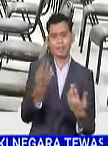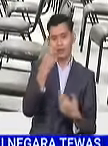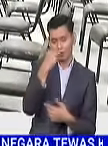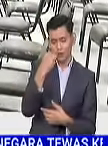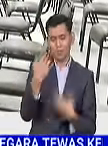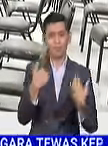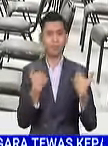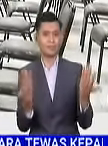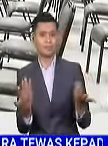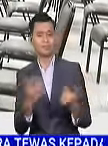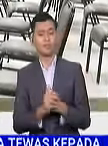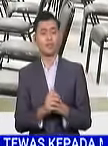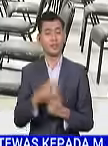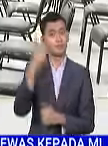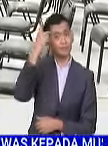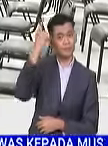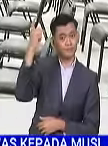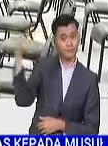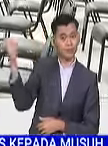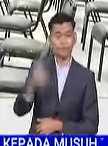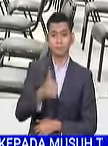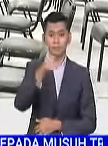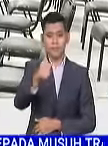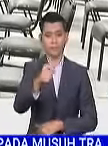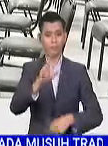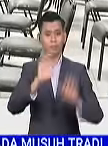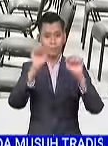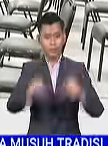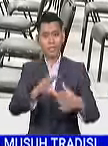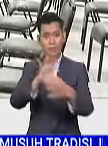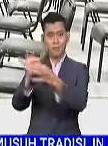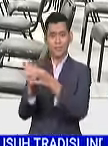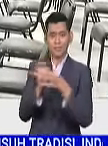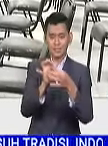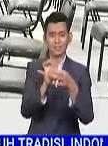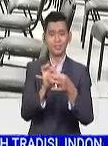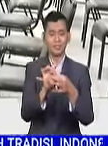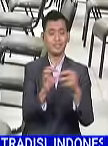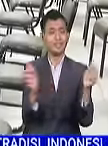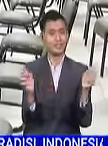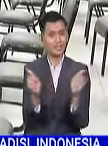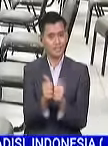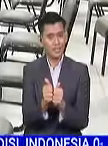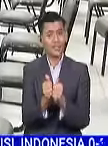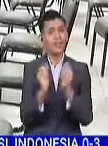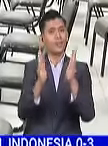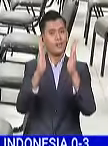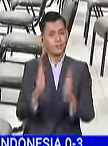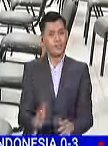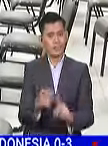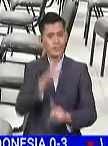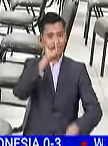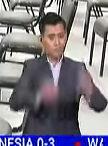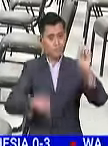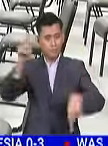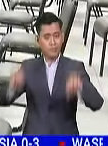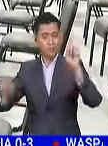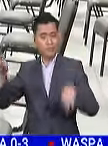lah. And then kenangan yang paling best sekali dapat bekerjasama lah dengan orang-orang daripada pelbagai